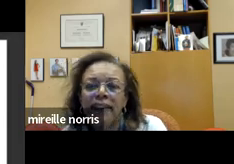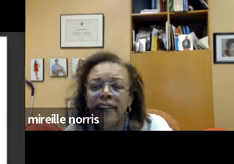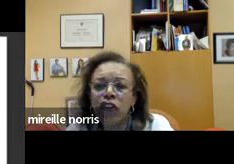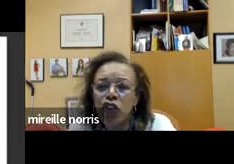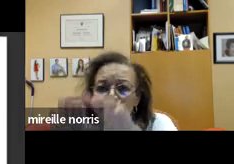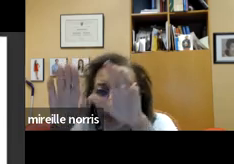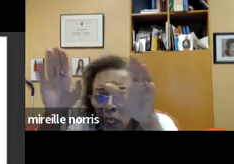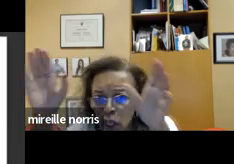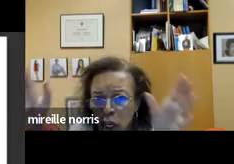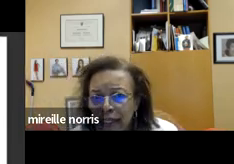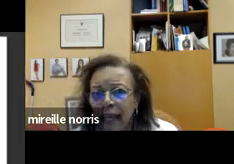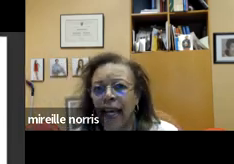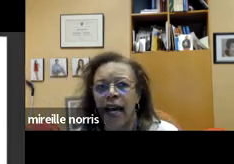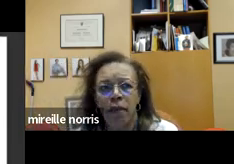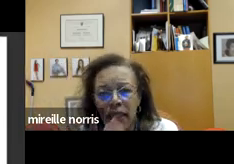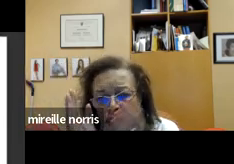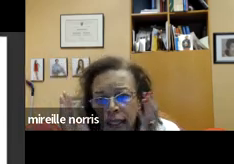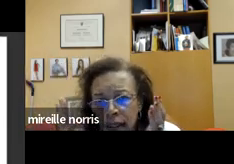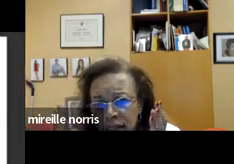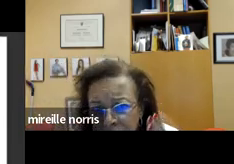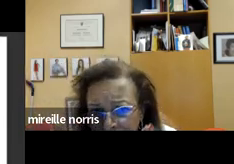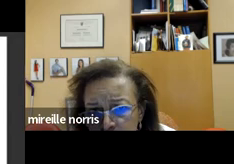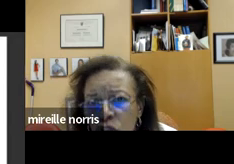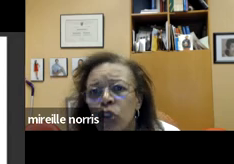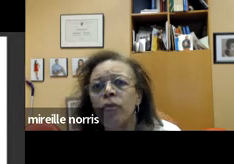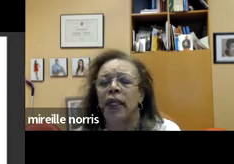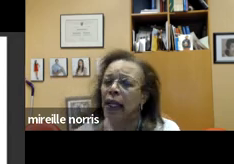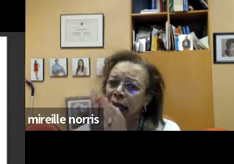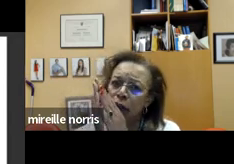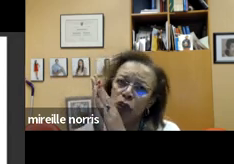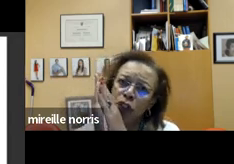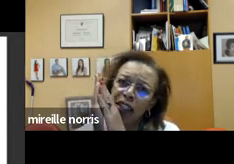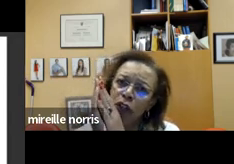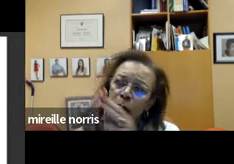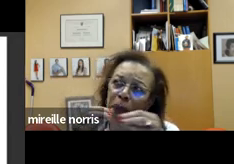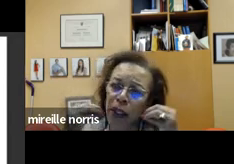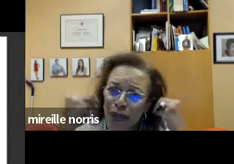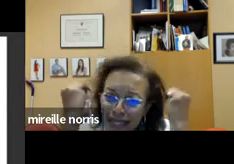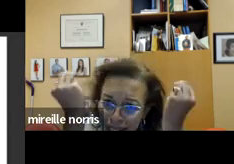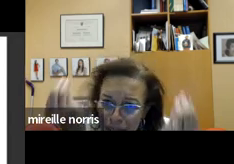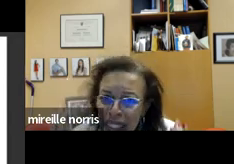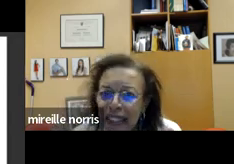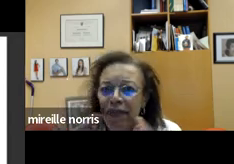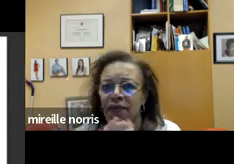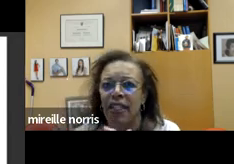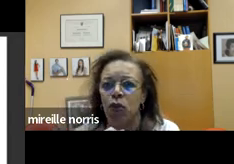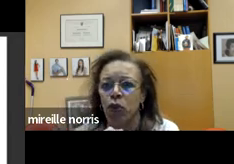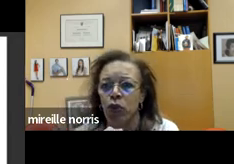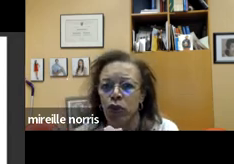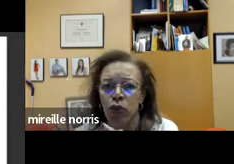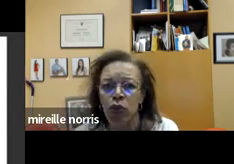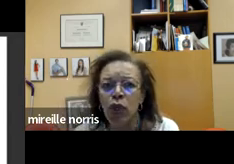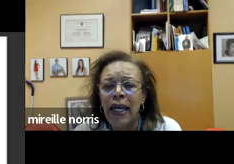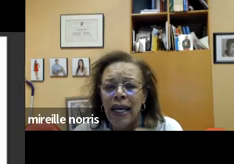Alors ici, c'est juste un diagramme qui résume la notion de développer une sensibilité vis-à-vis des